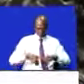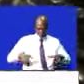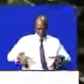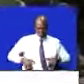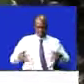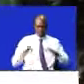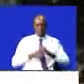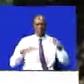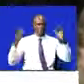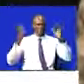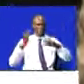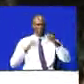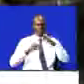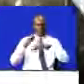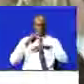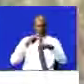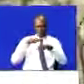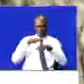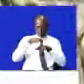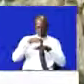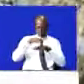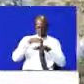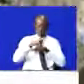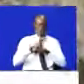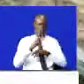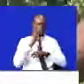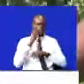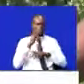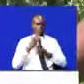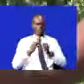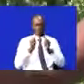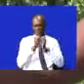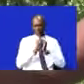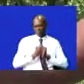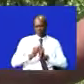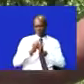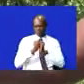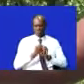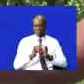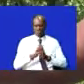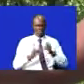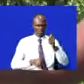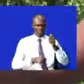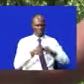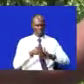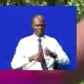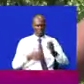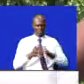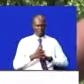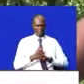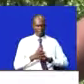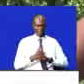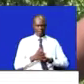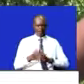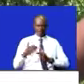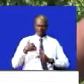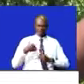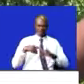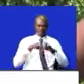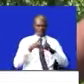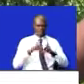koth ywayo to kelo drainages, kelo pi kaka pampas. Ma nitie guogi ma bende